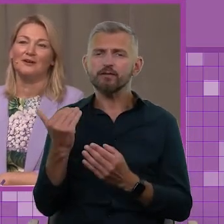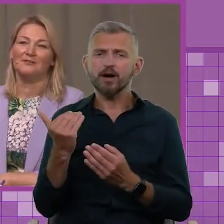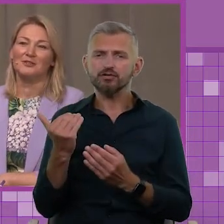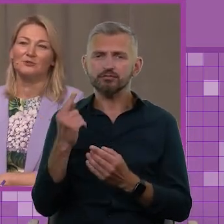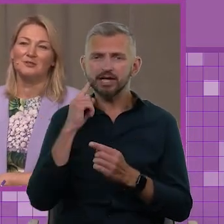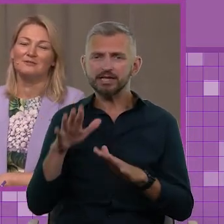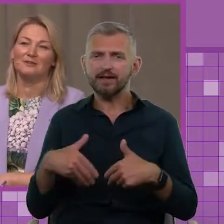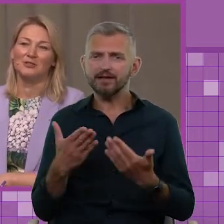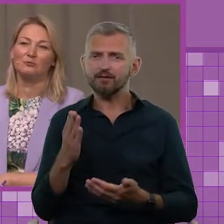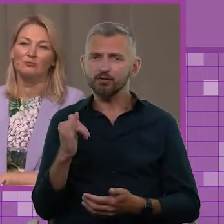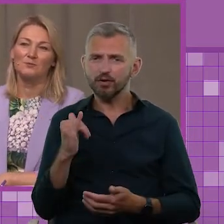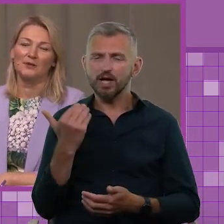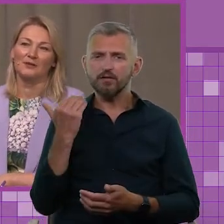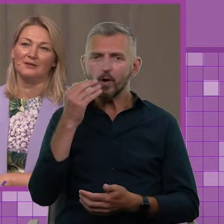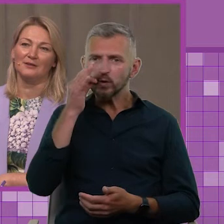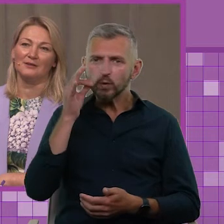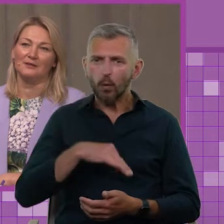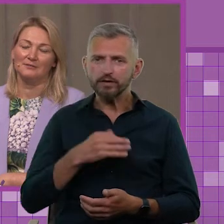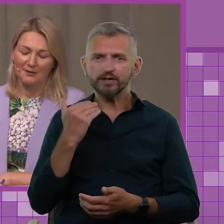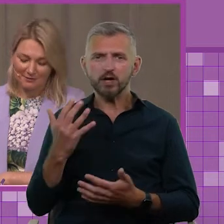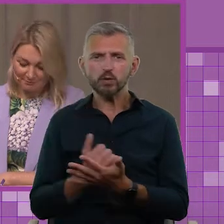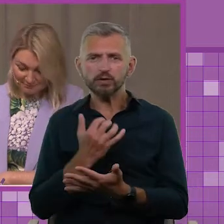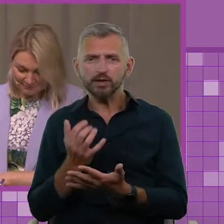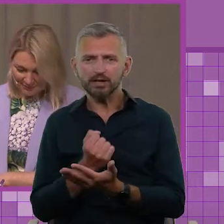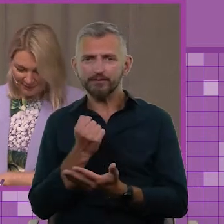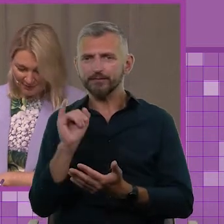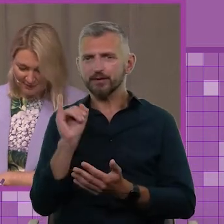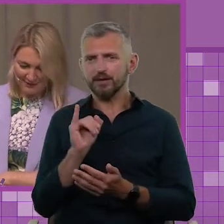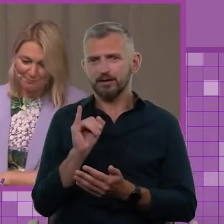вашу ініціативу, ваш досвід, ваші успіхи і